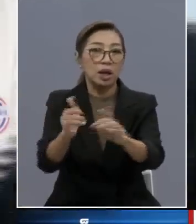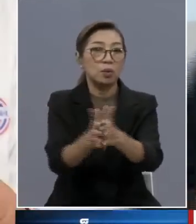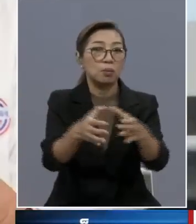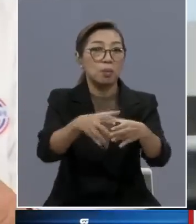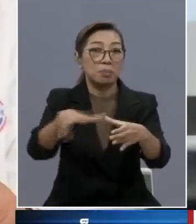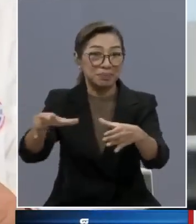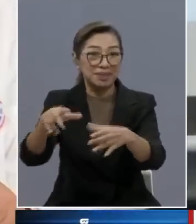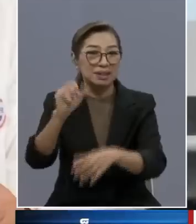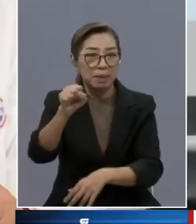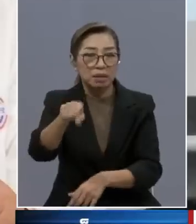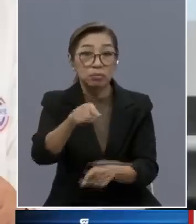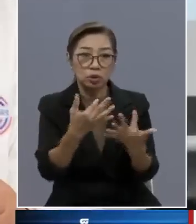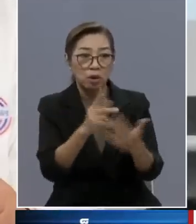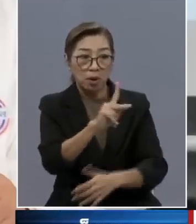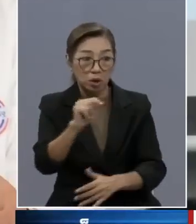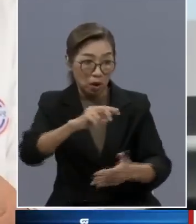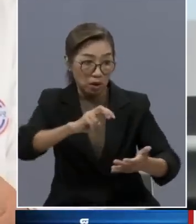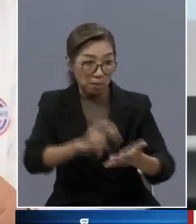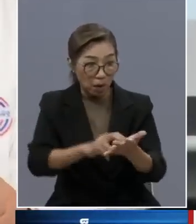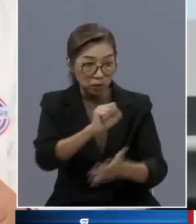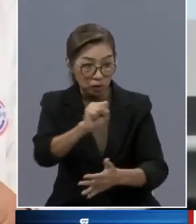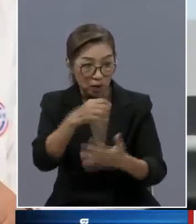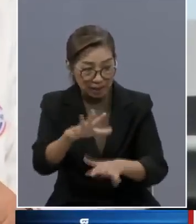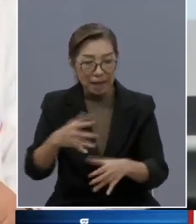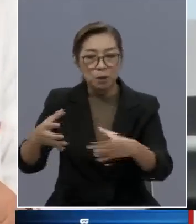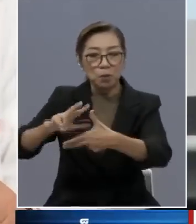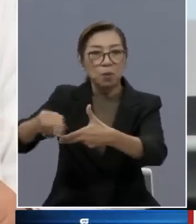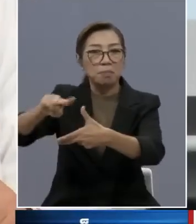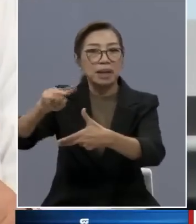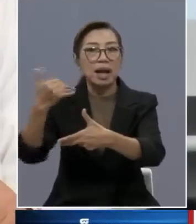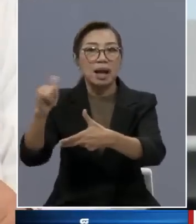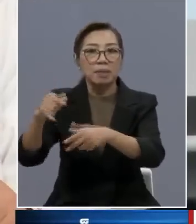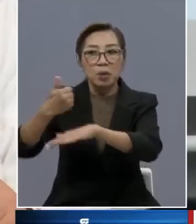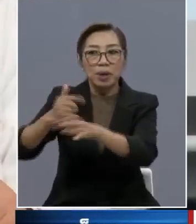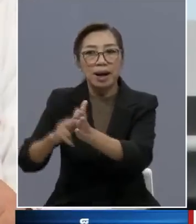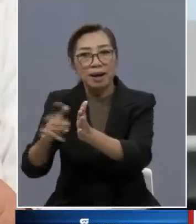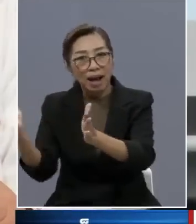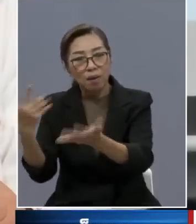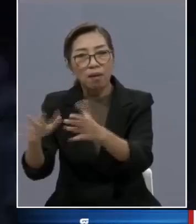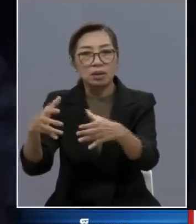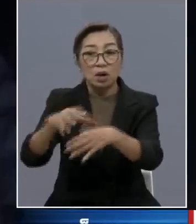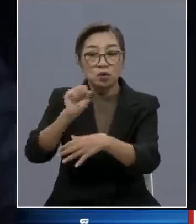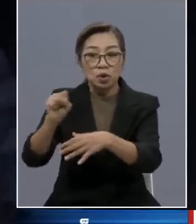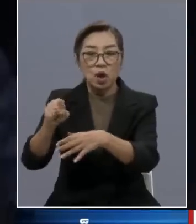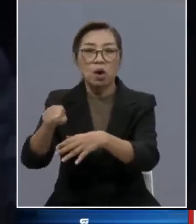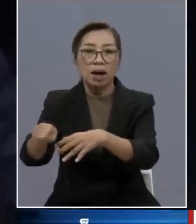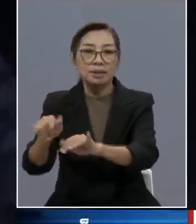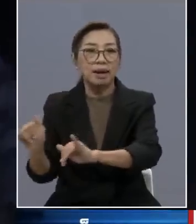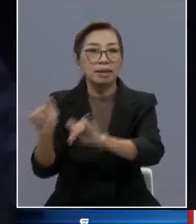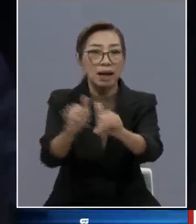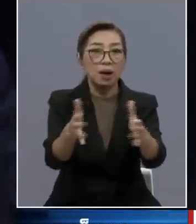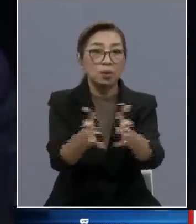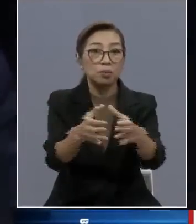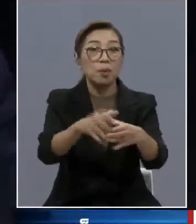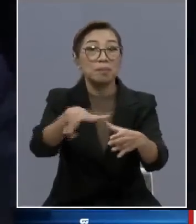ไทยเพื่อเพิ่มจำนวนส.ส.ให้เพื่อไทยนั้นมาเป็นพรรคลำดับหนึ่งแม้หมอชลน่านนะครับหัวหน้าพรรคเพื่อไทยจะออกมายืนยันจากกระ